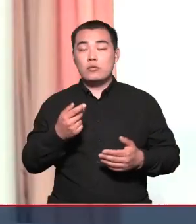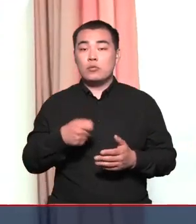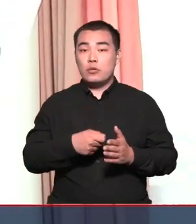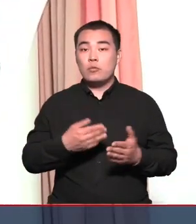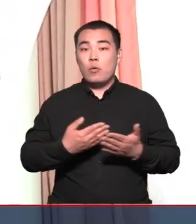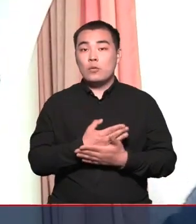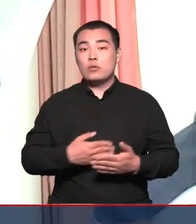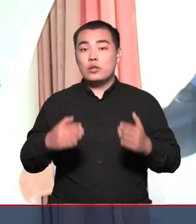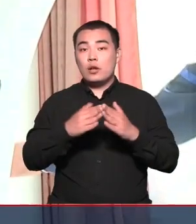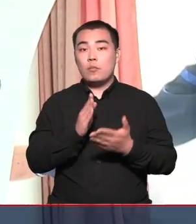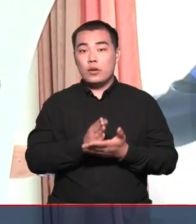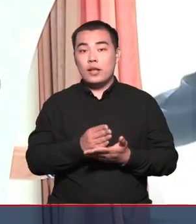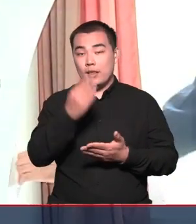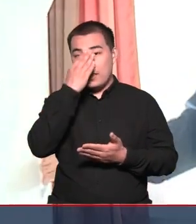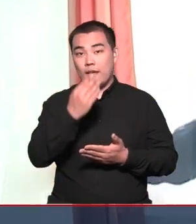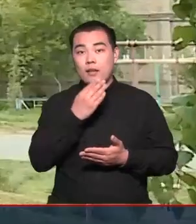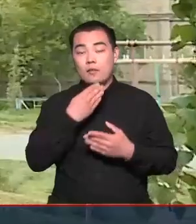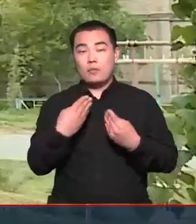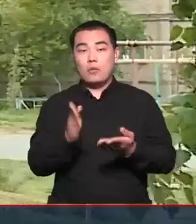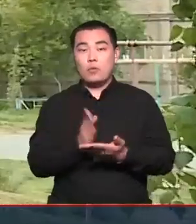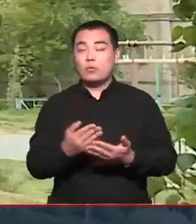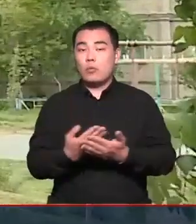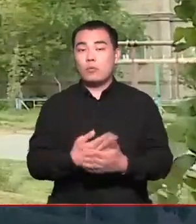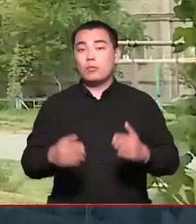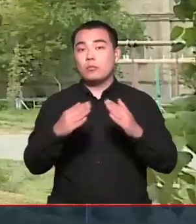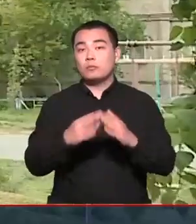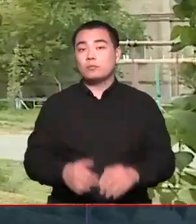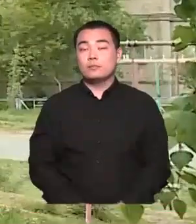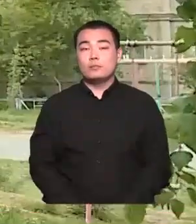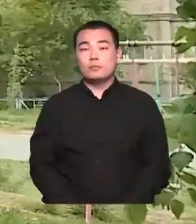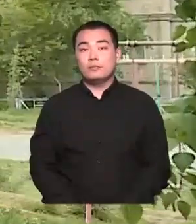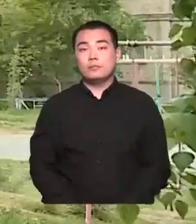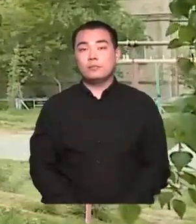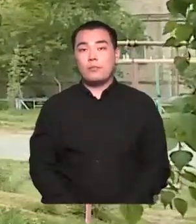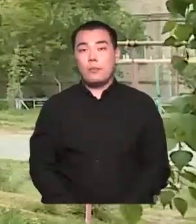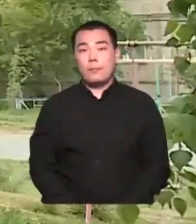жилья люди получат в течение лета. Любовь Авлачкина, Кайрат Елеусизов, Жибек Жола.